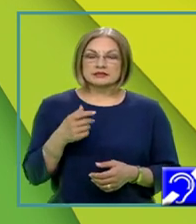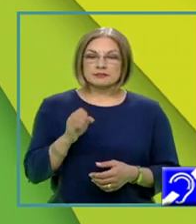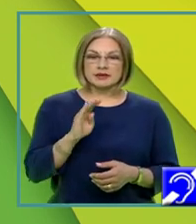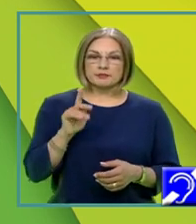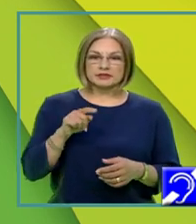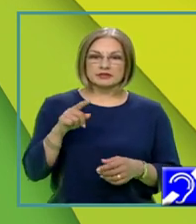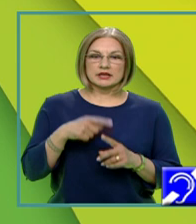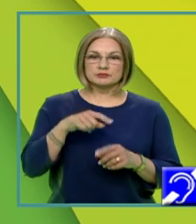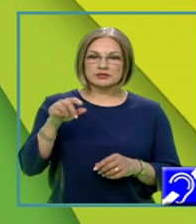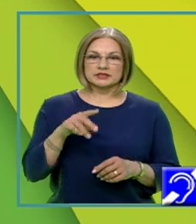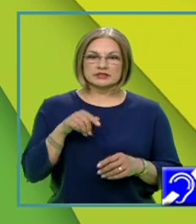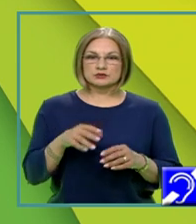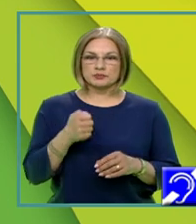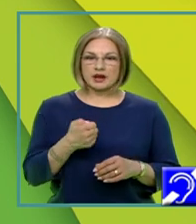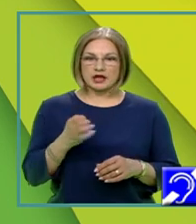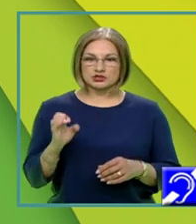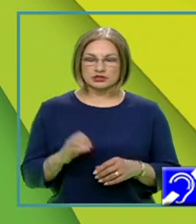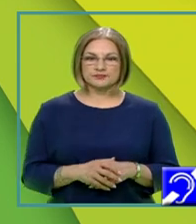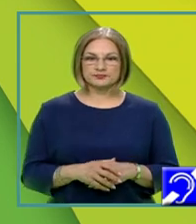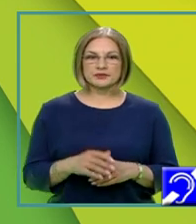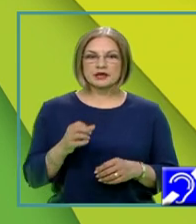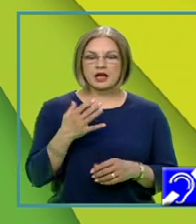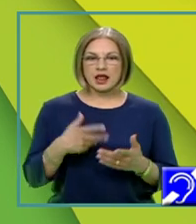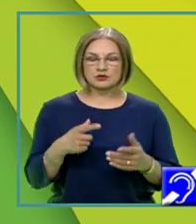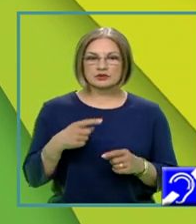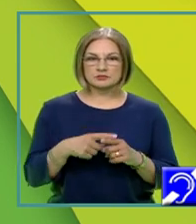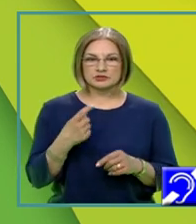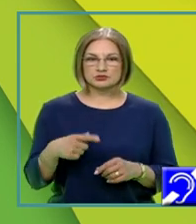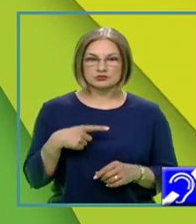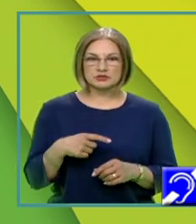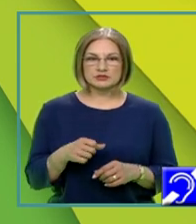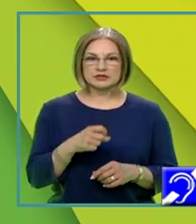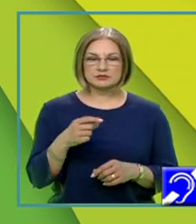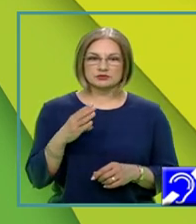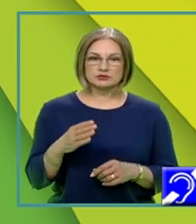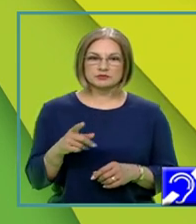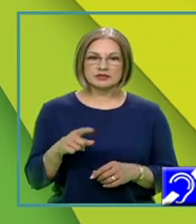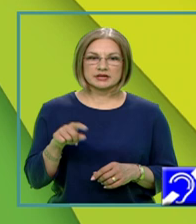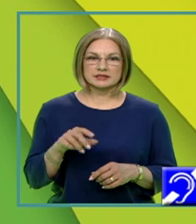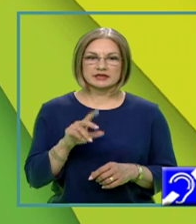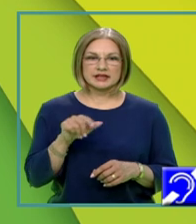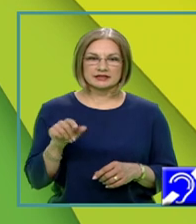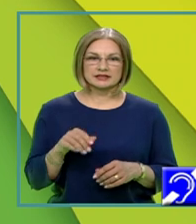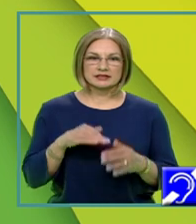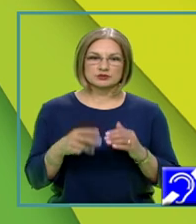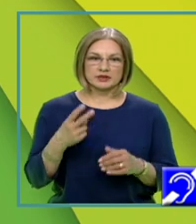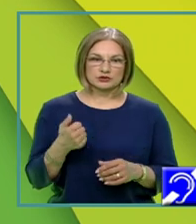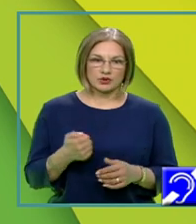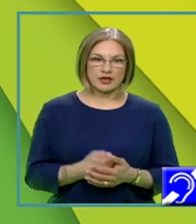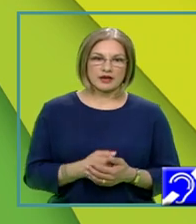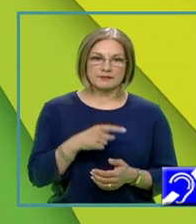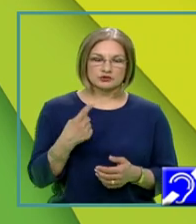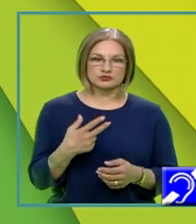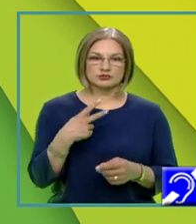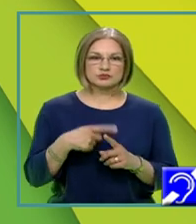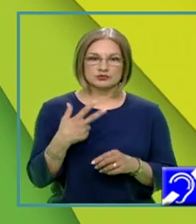opt adică nou vom calcula X1 și X2 X1 este minus b plus radical din Delta supra 2 a adică minus